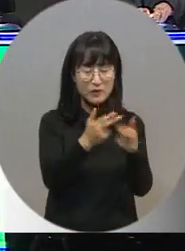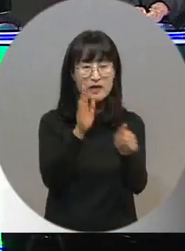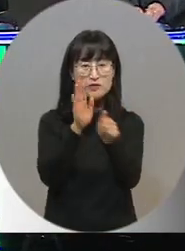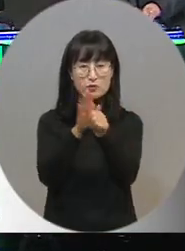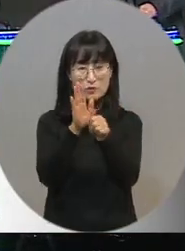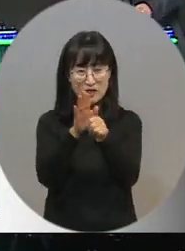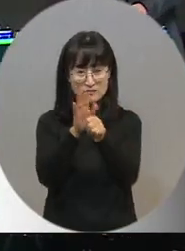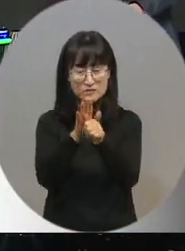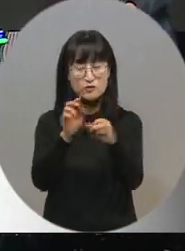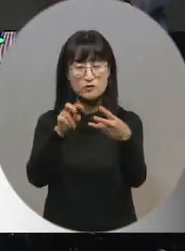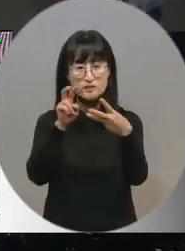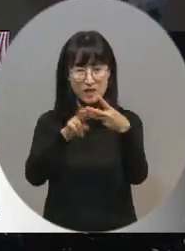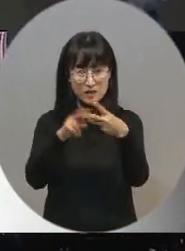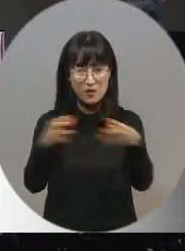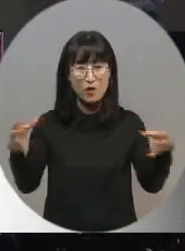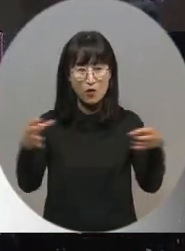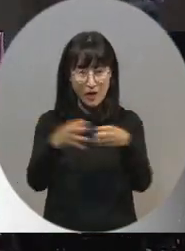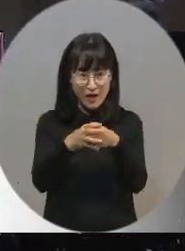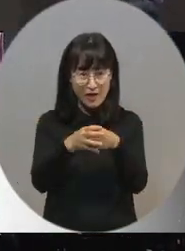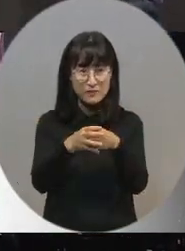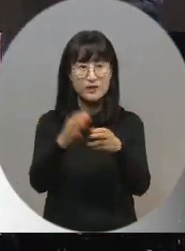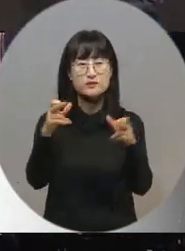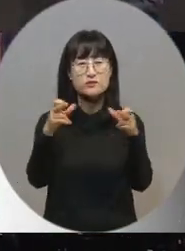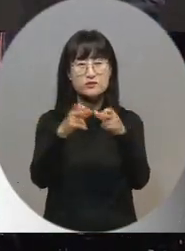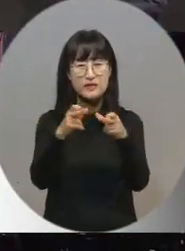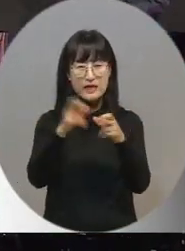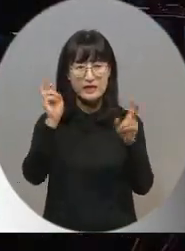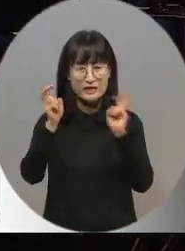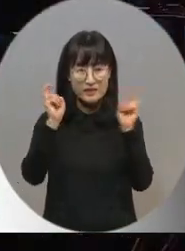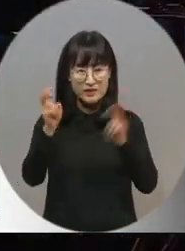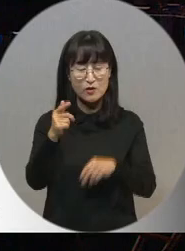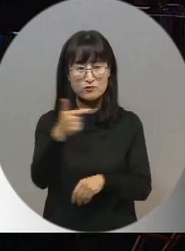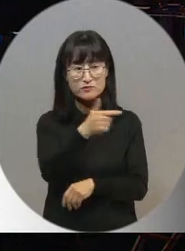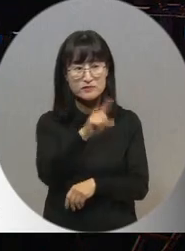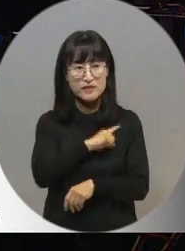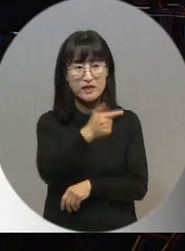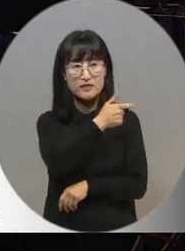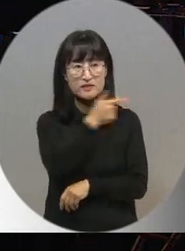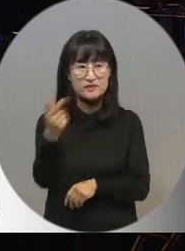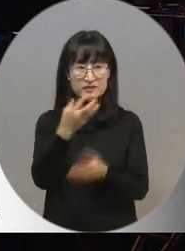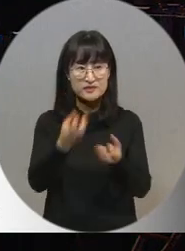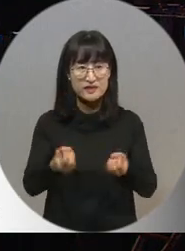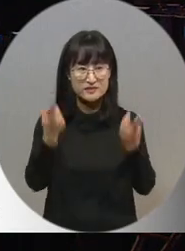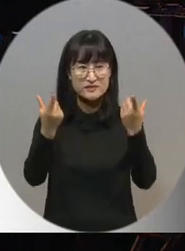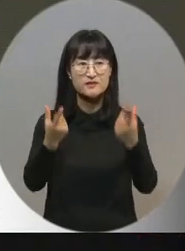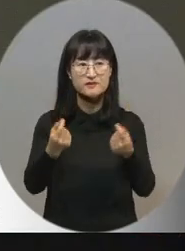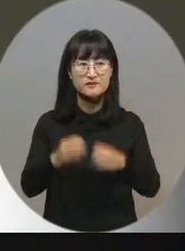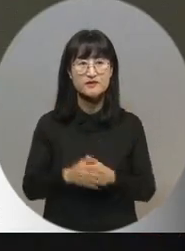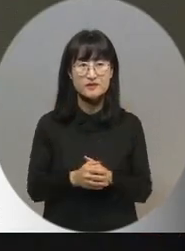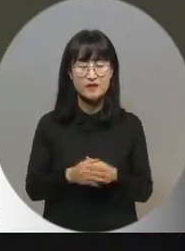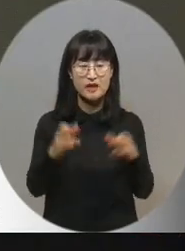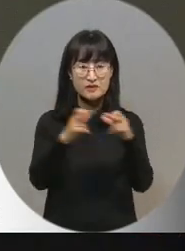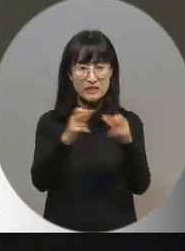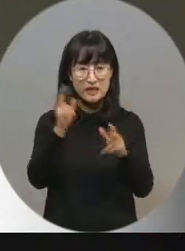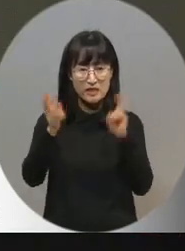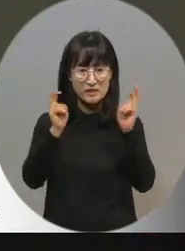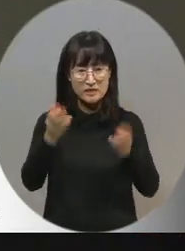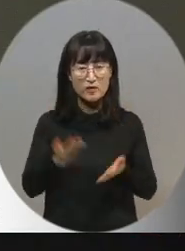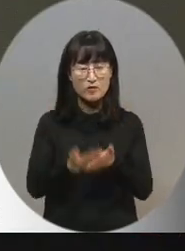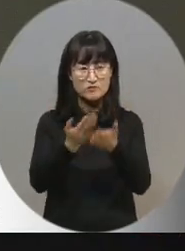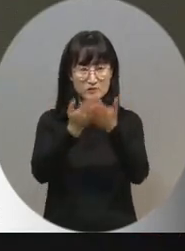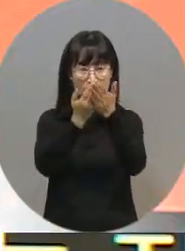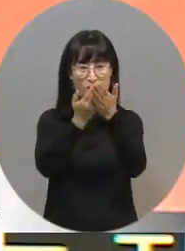장애인기업종합지원센터가 공동 주관하는 장애인기업의 최대 행사입니다. 축사 참여자들은 장애인 기업이 성장할 수 있는